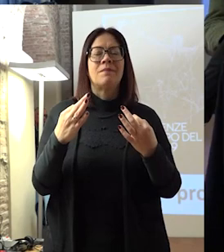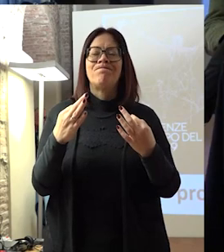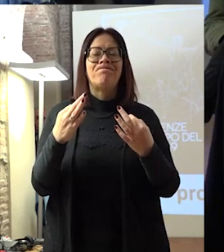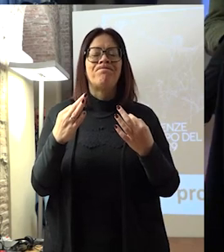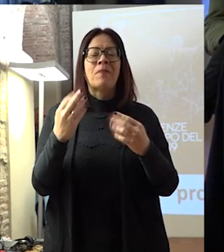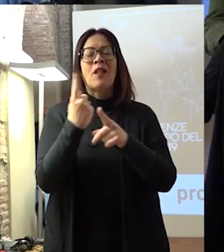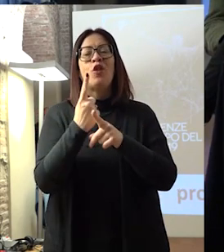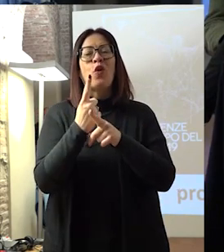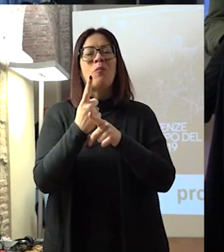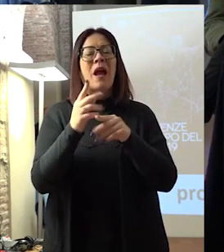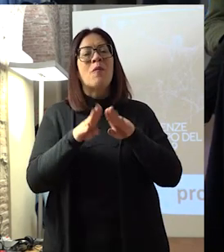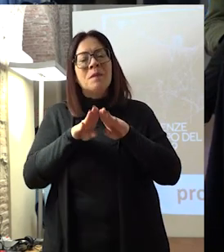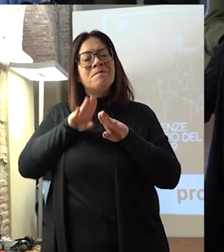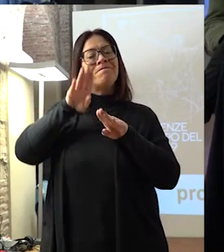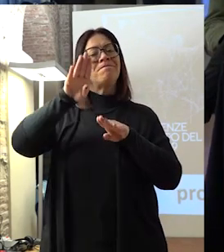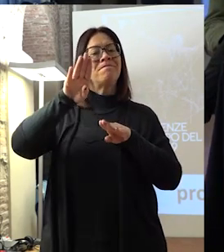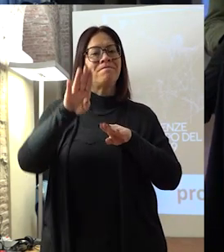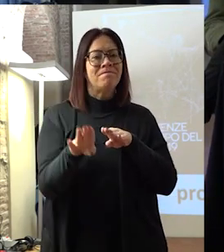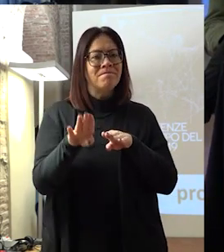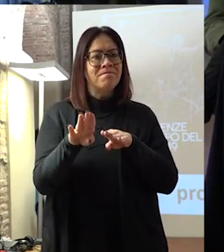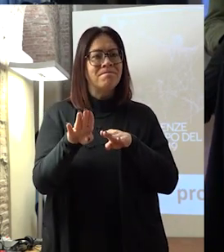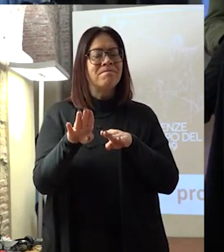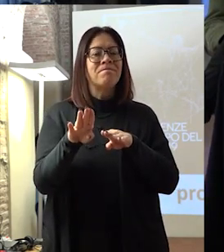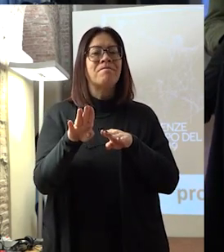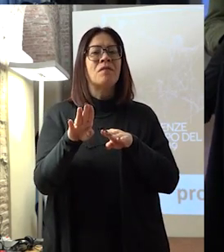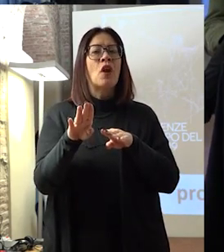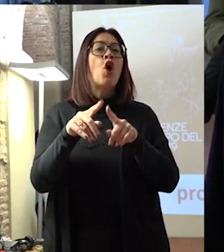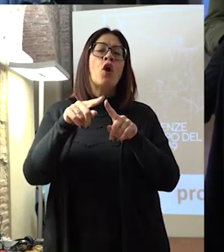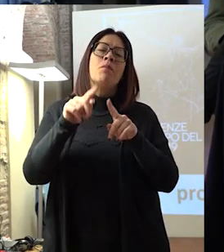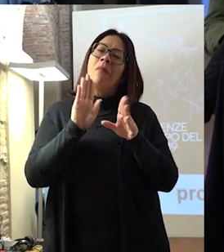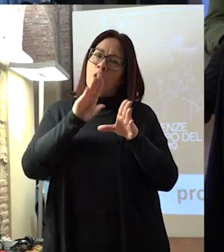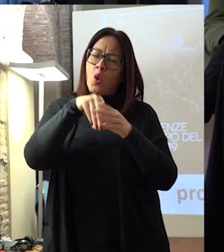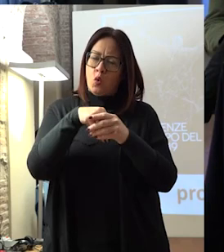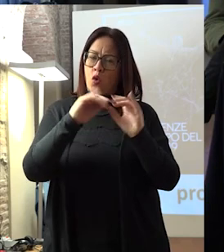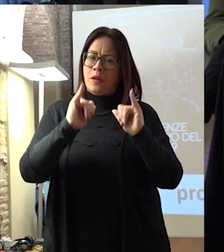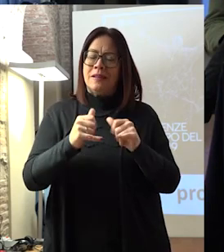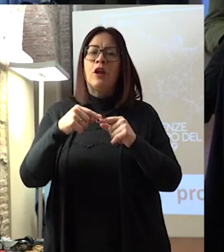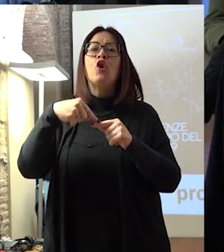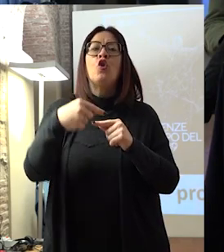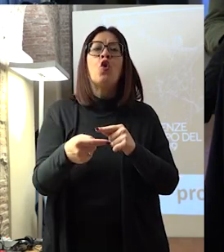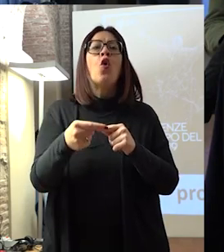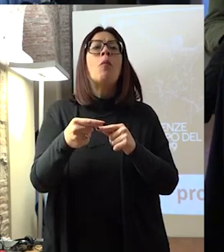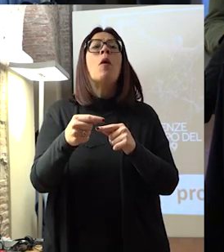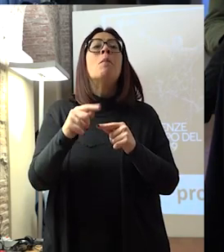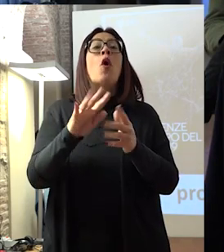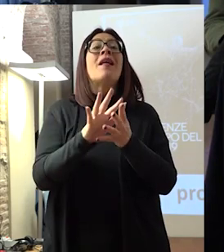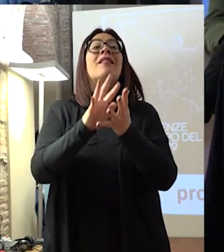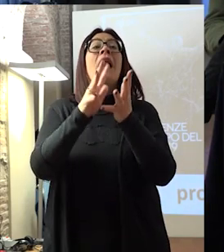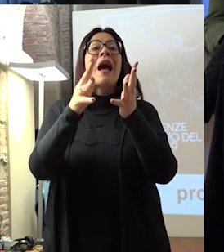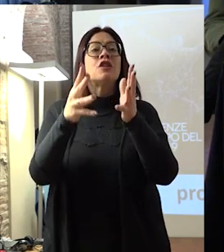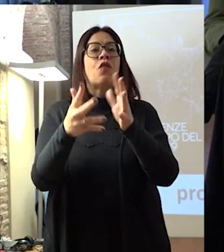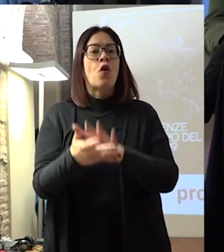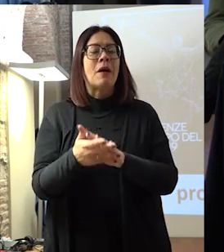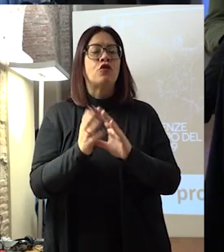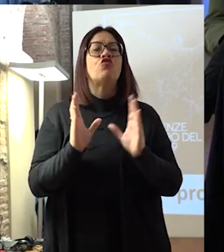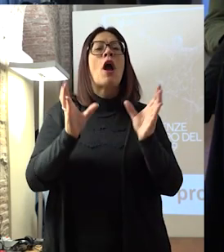fare un passo avanti ulteriore e, dopo l'inclusione, parlare di trasformazione. Una